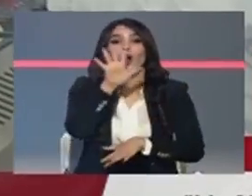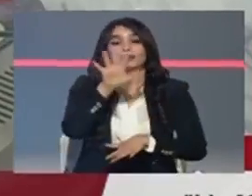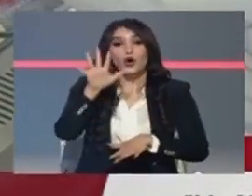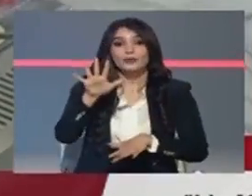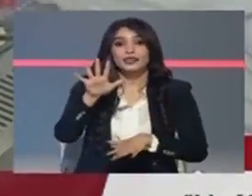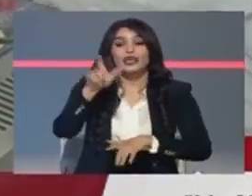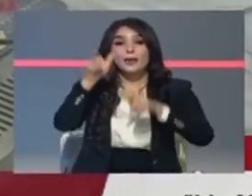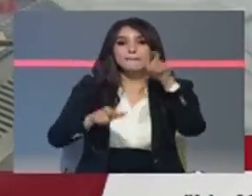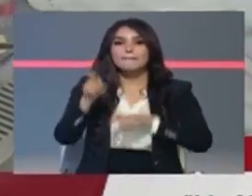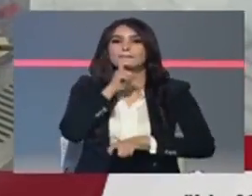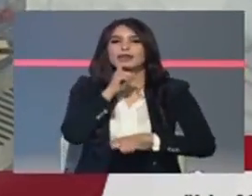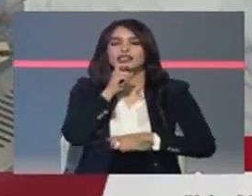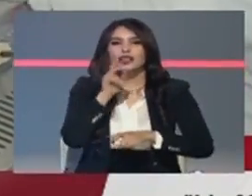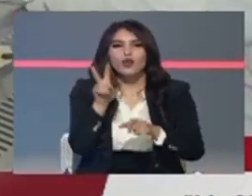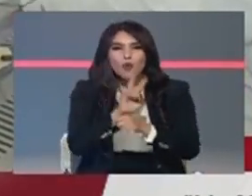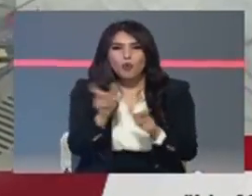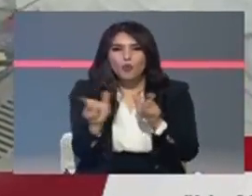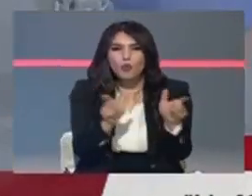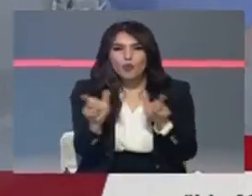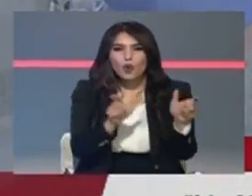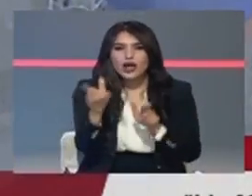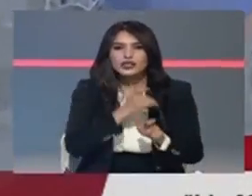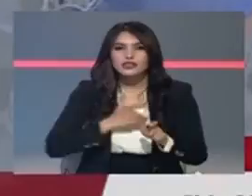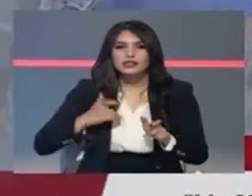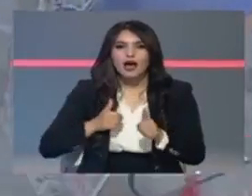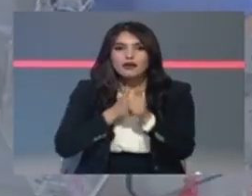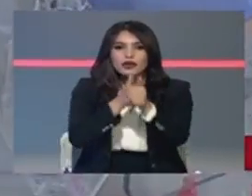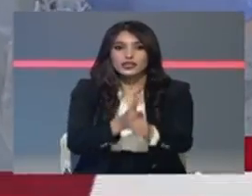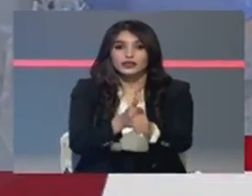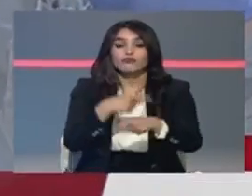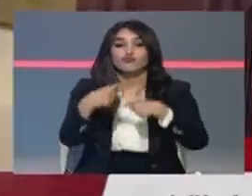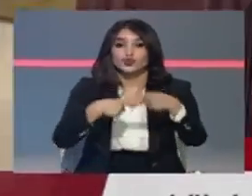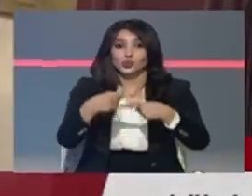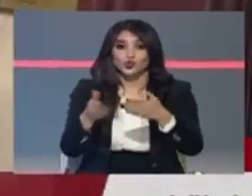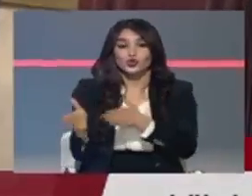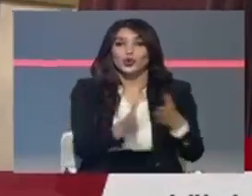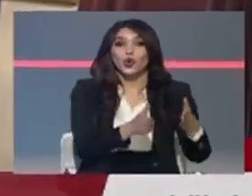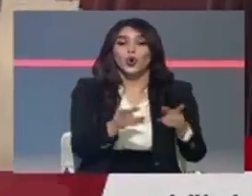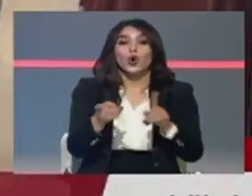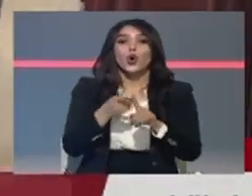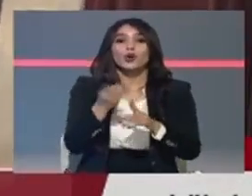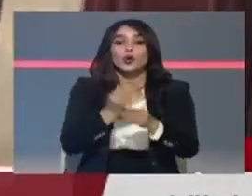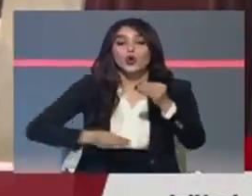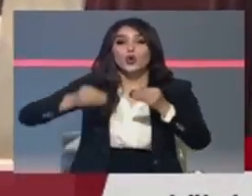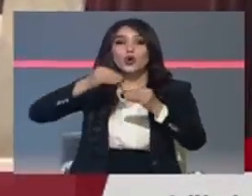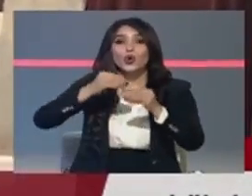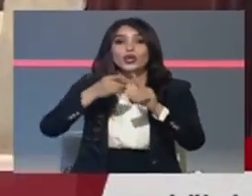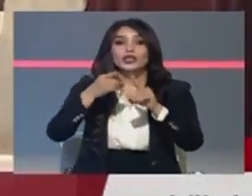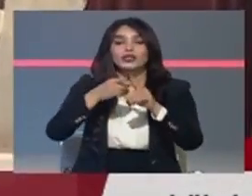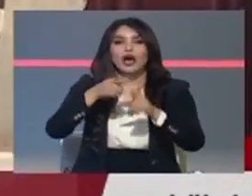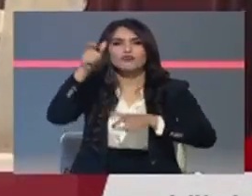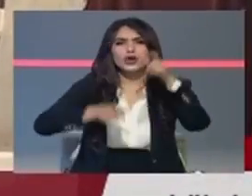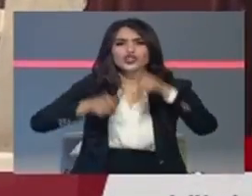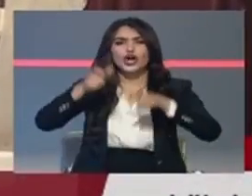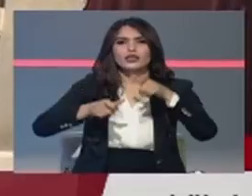1655 ما زالوا تحت الحجر الصحي والمراقبة الصحية اليومية. من ناحية أخرى، وفيما يتعلق